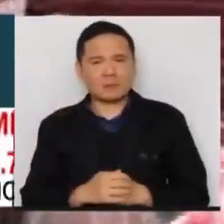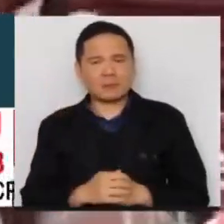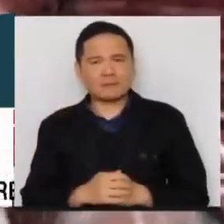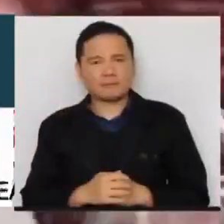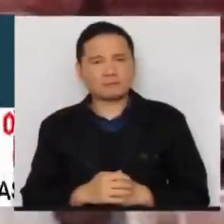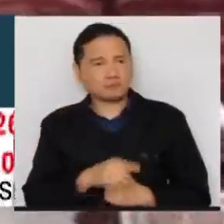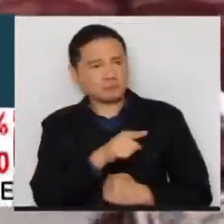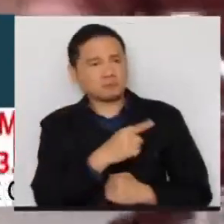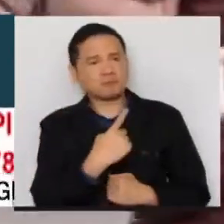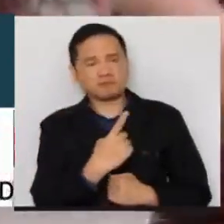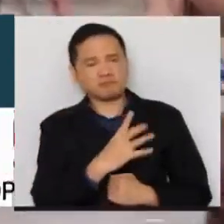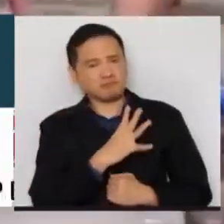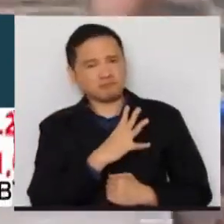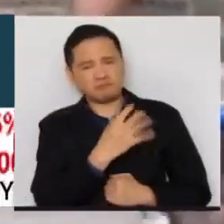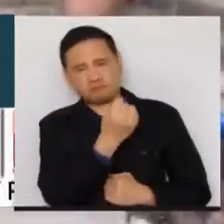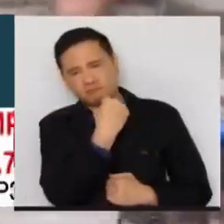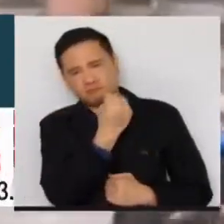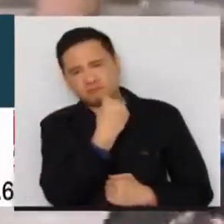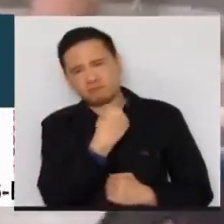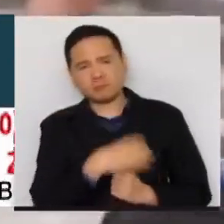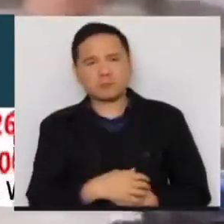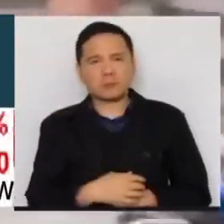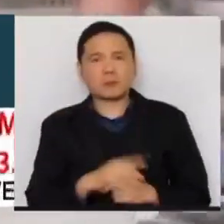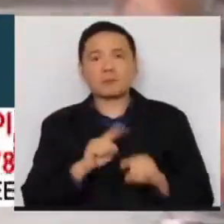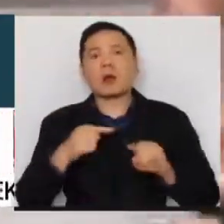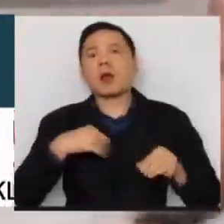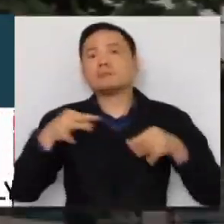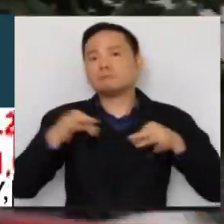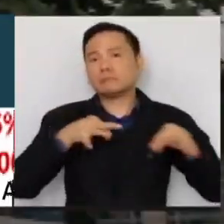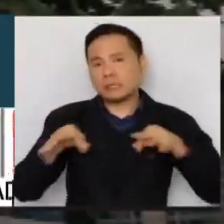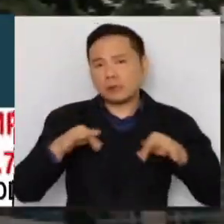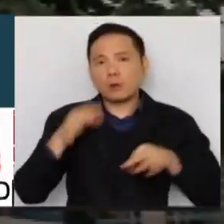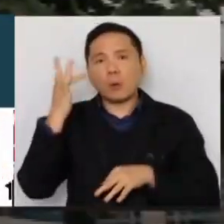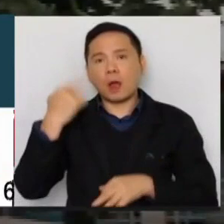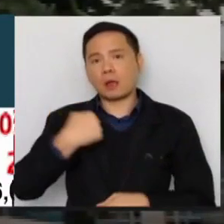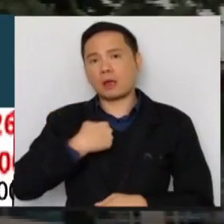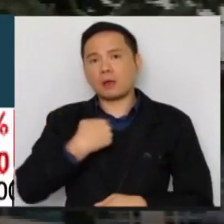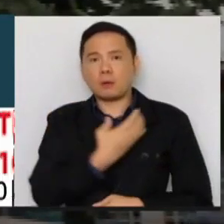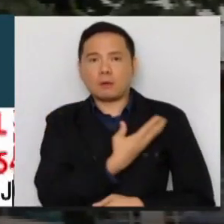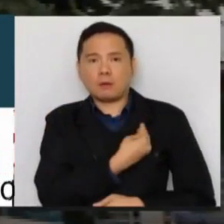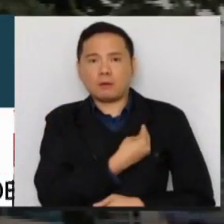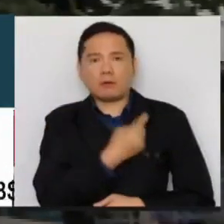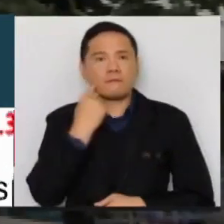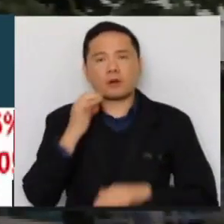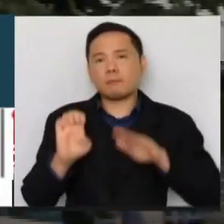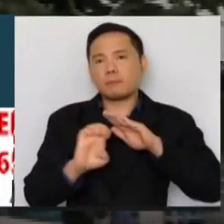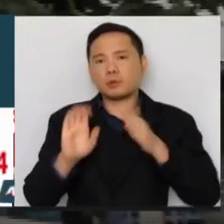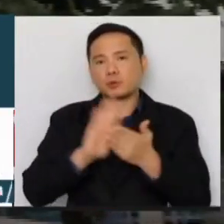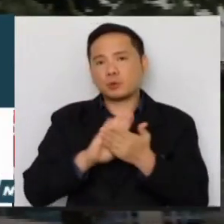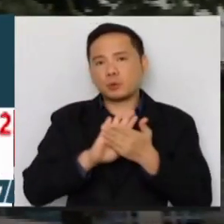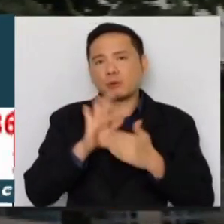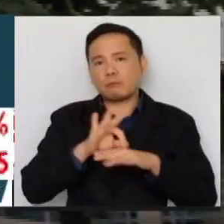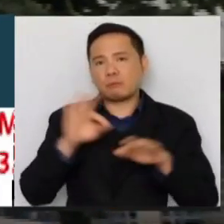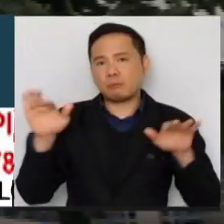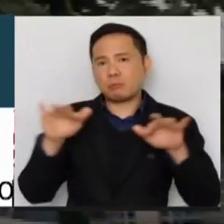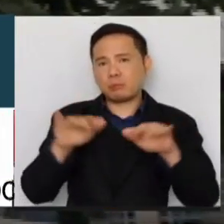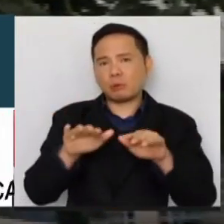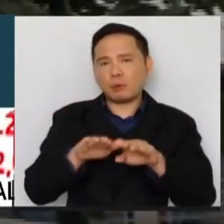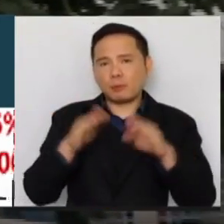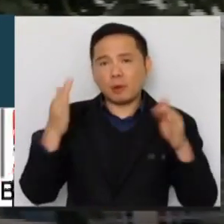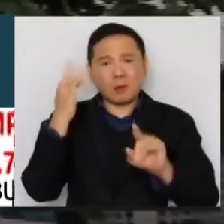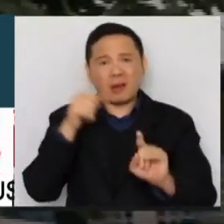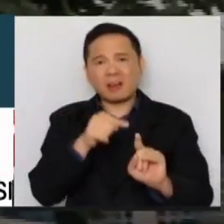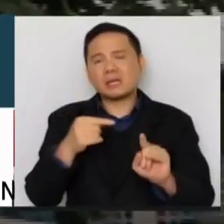sila. I just explained to them kung bakit ako kabado na yung elementary mag-face-to-face. Simply because hindi sila